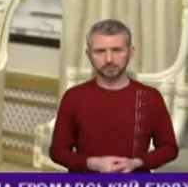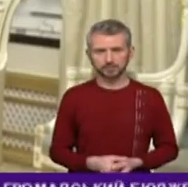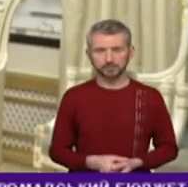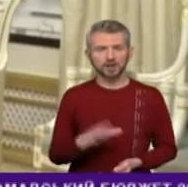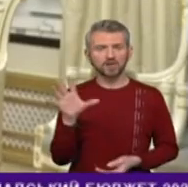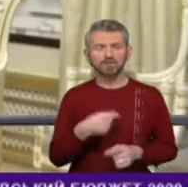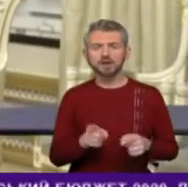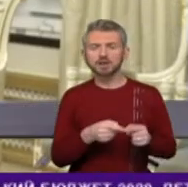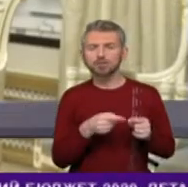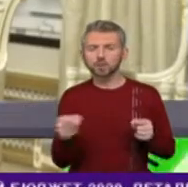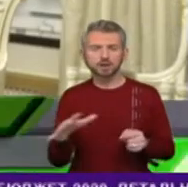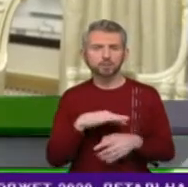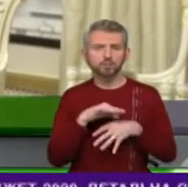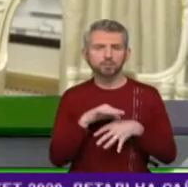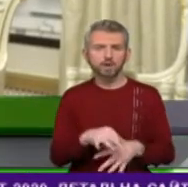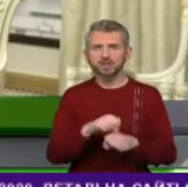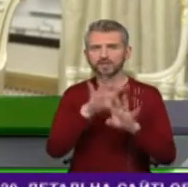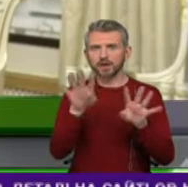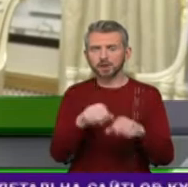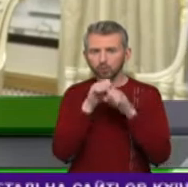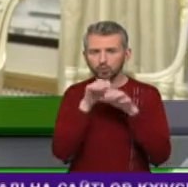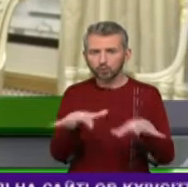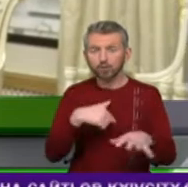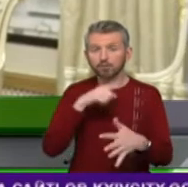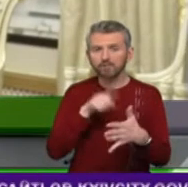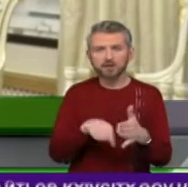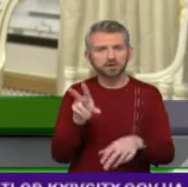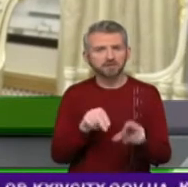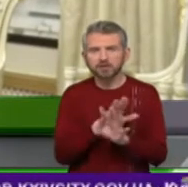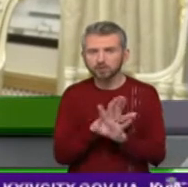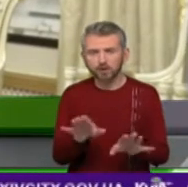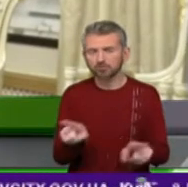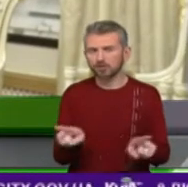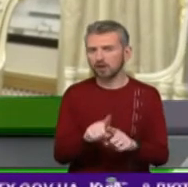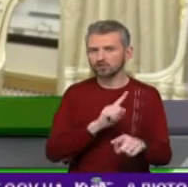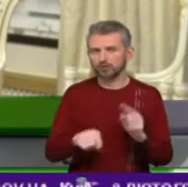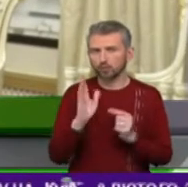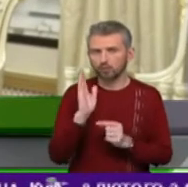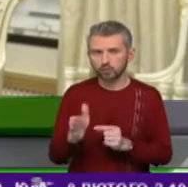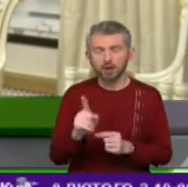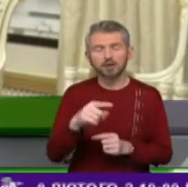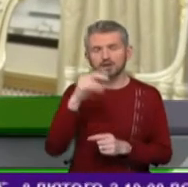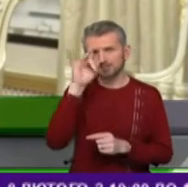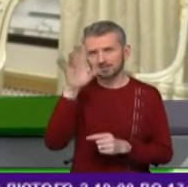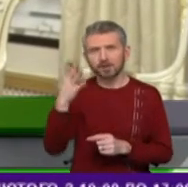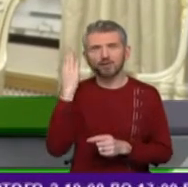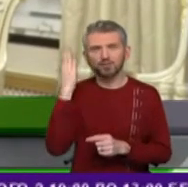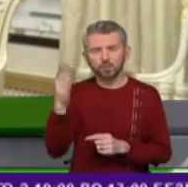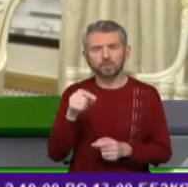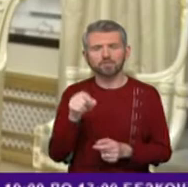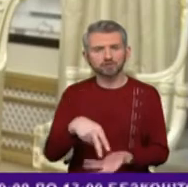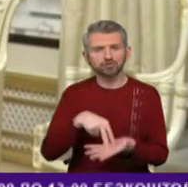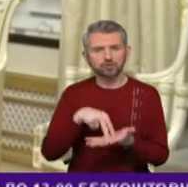Весь цей процес був проведений Святим Духом. Ми вірили, але не сподівалися, що це так скоро відбудеться. Але слава Богу, що ви стояли і